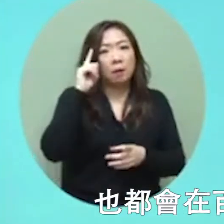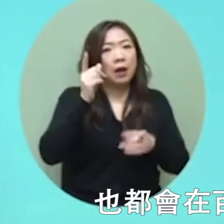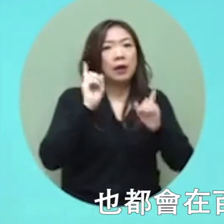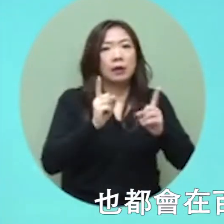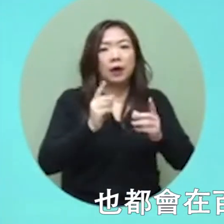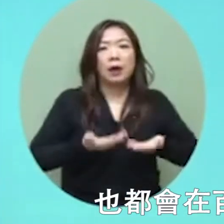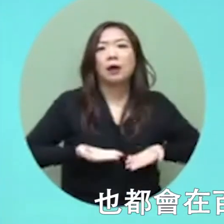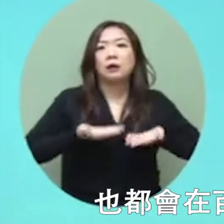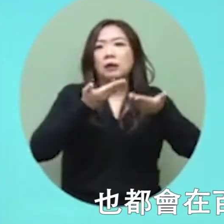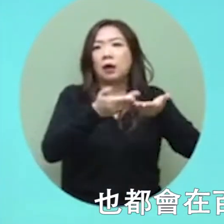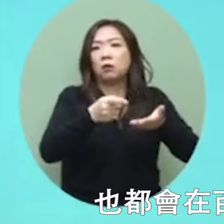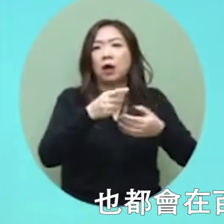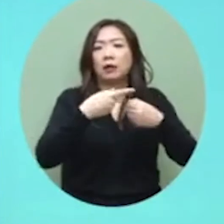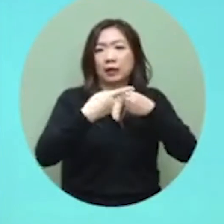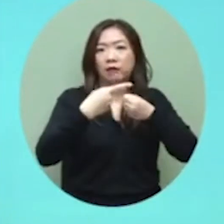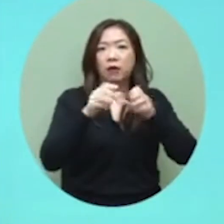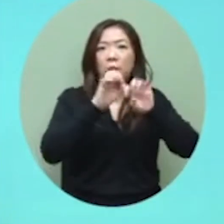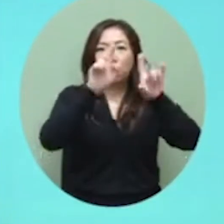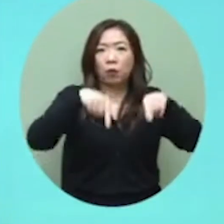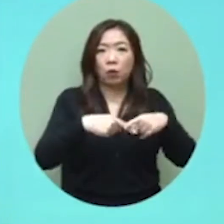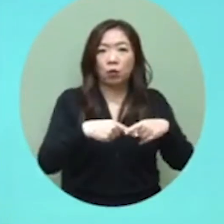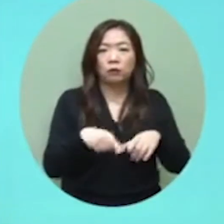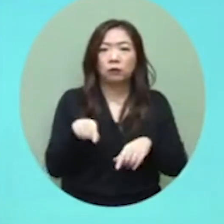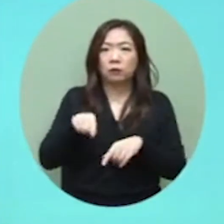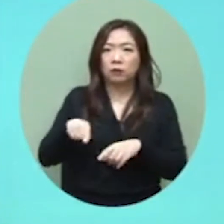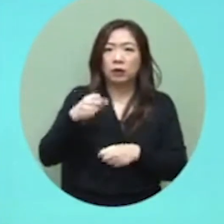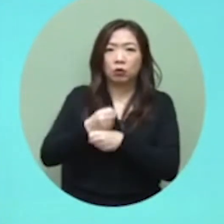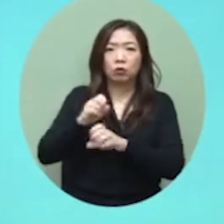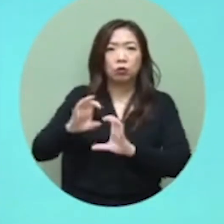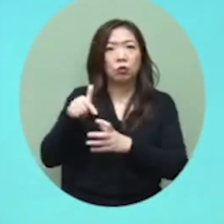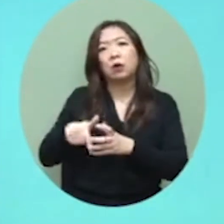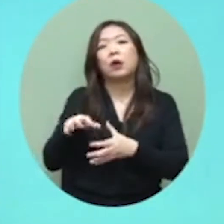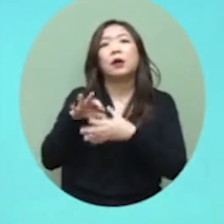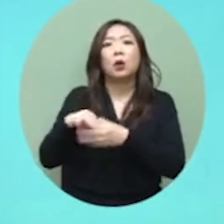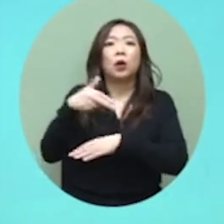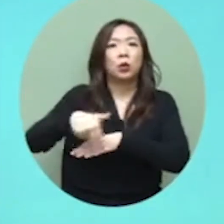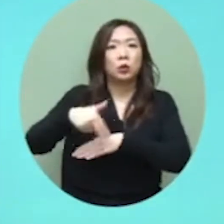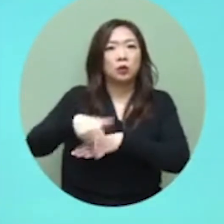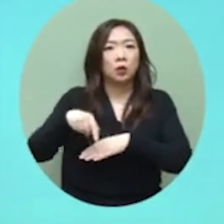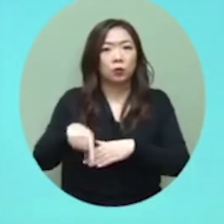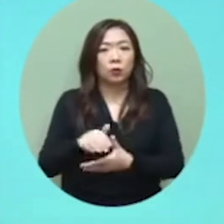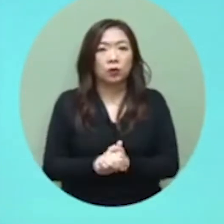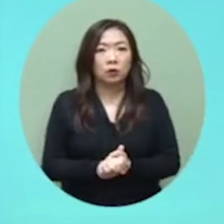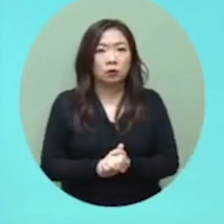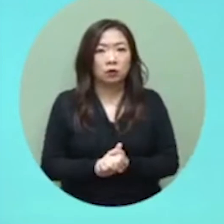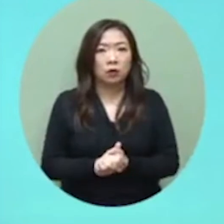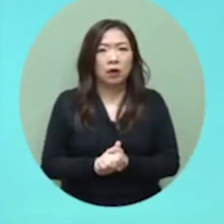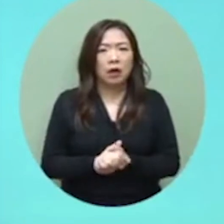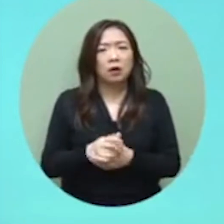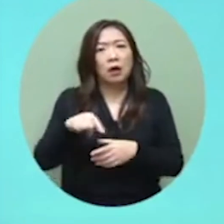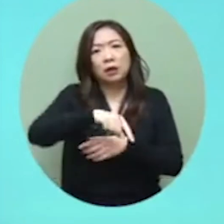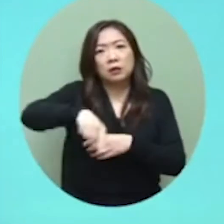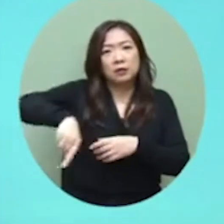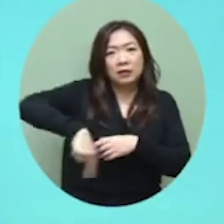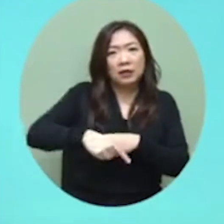交代給我們看第一份報告。而另外一個工作組是講統籌，統籌是講緊土地由生